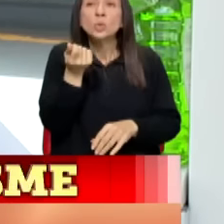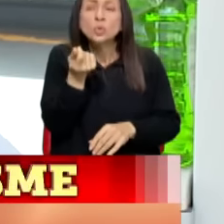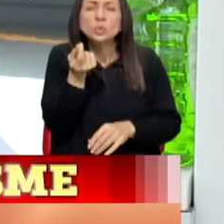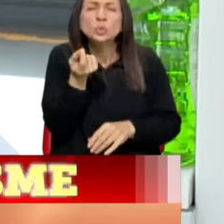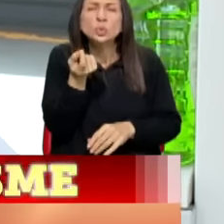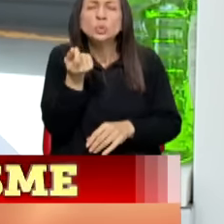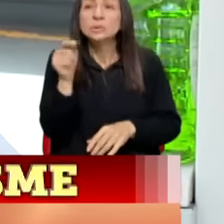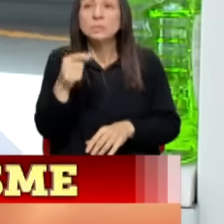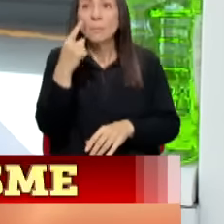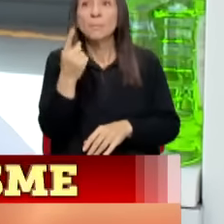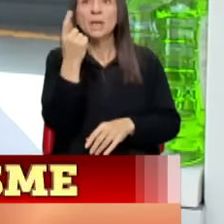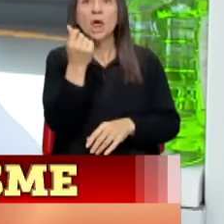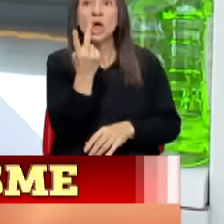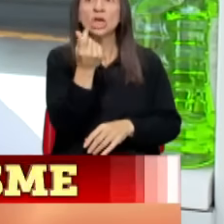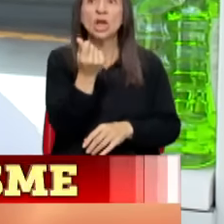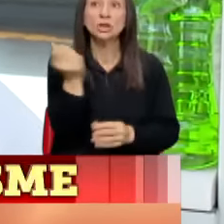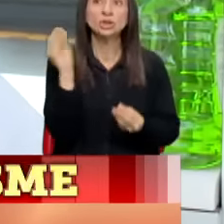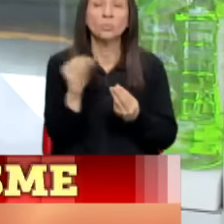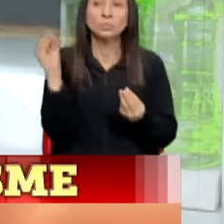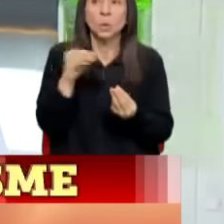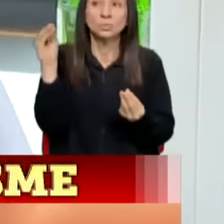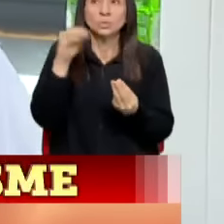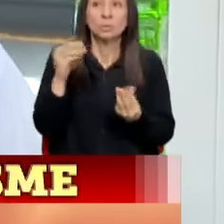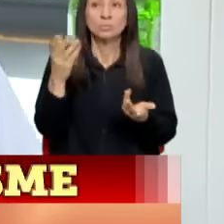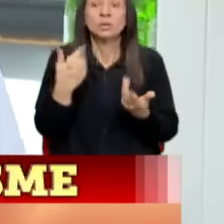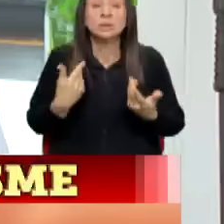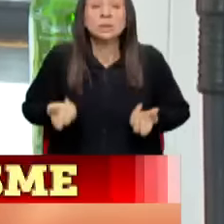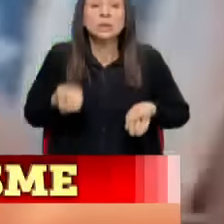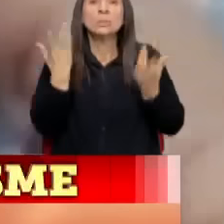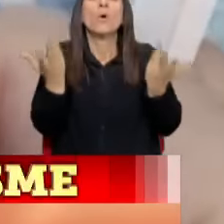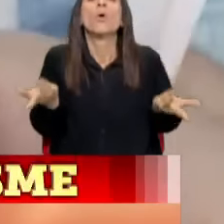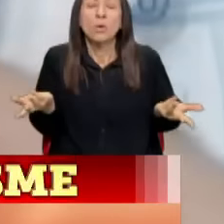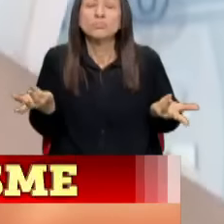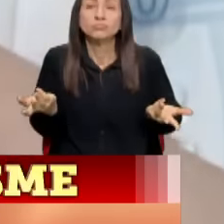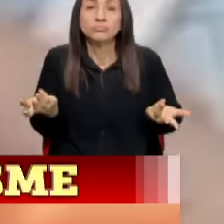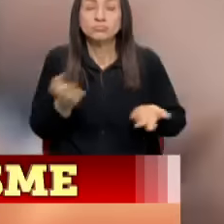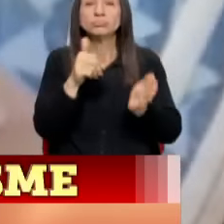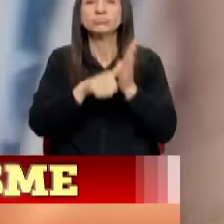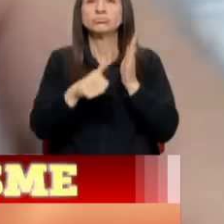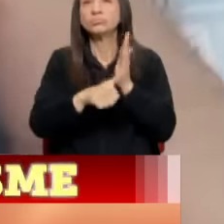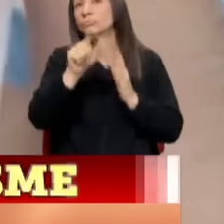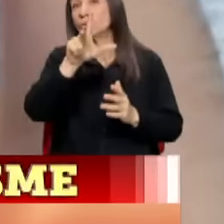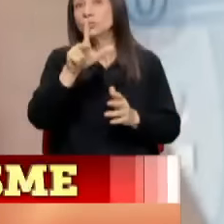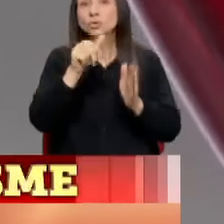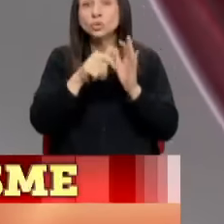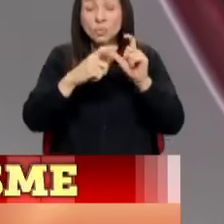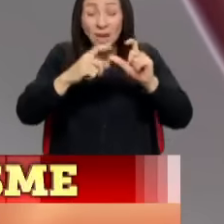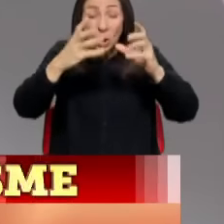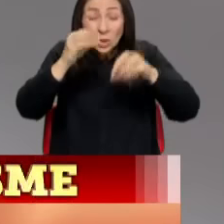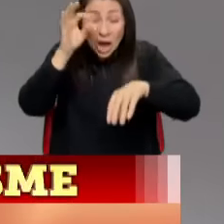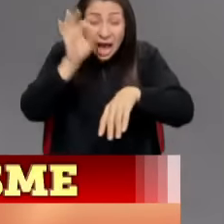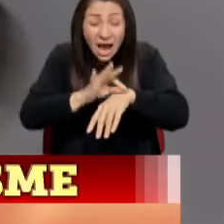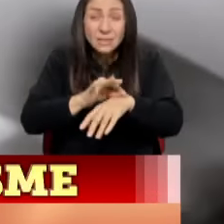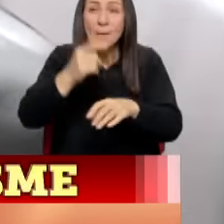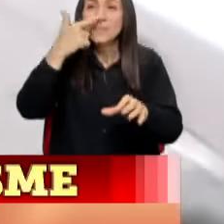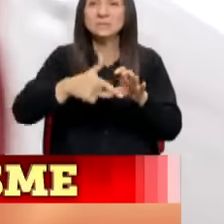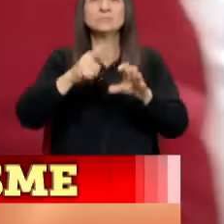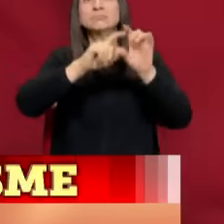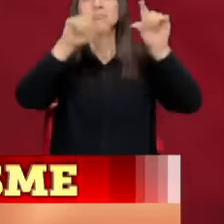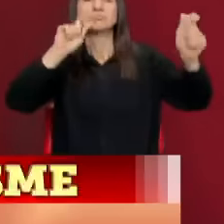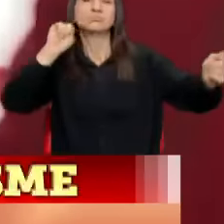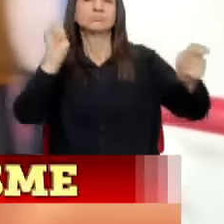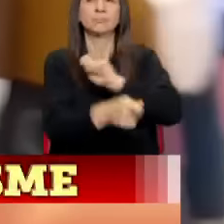geliyordu. Şimdi bakıyorsun 1 lira 2 lira öyle zam gelmiş oluyor. Yetişemiyoruz maalesef. Takvimler 13 Şubat'a döndüğü an akaryakıt istasyonları zamlı tarifeye